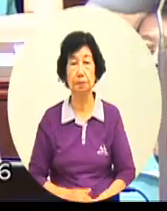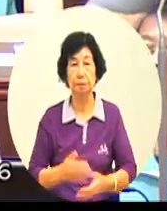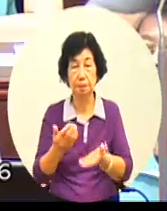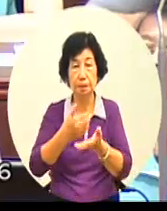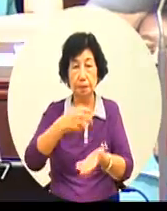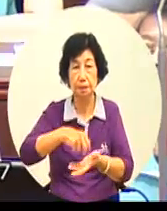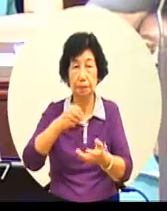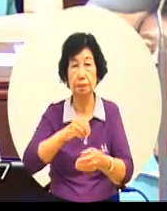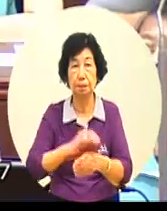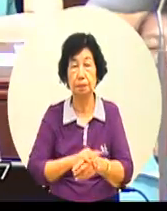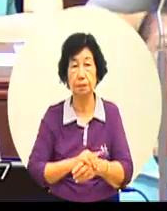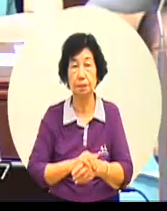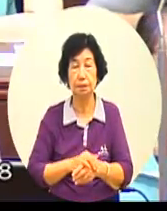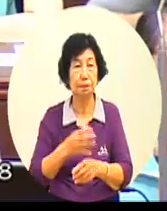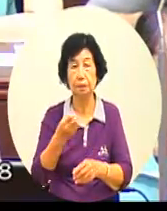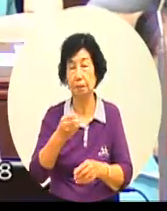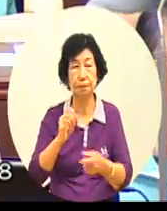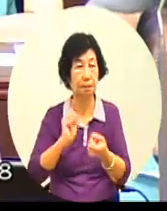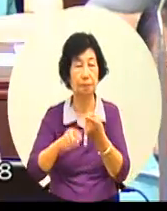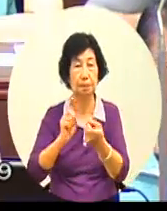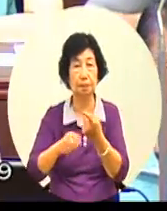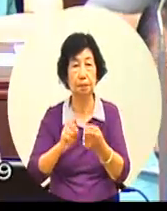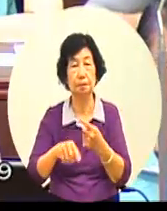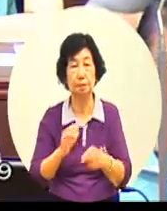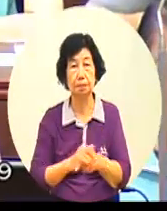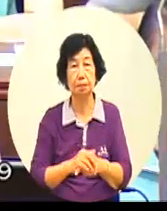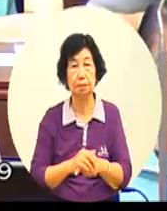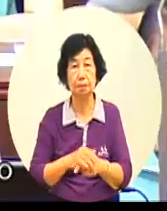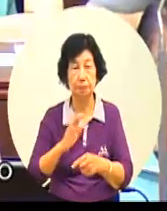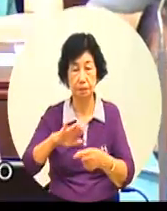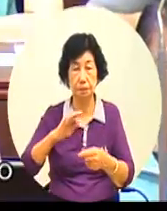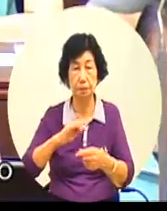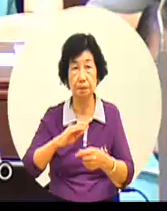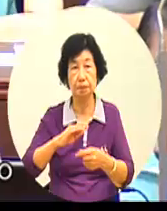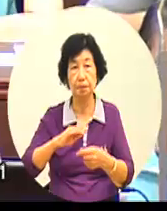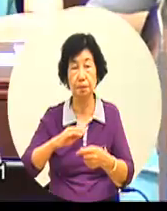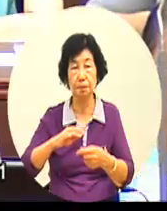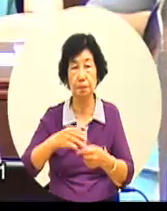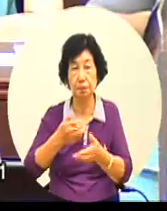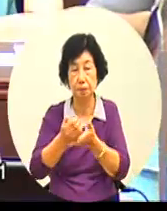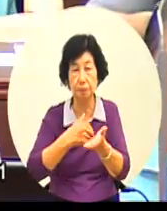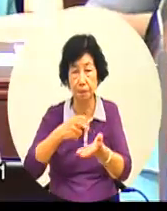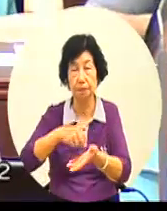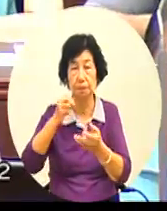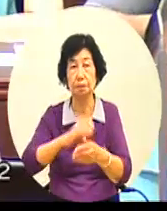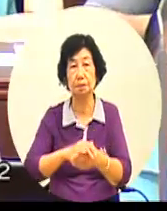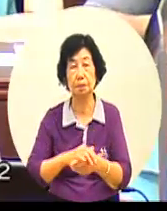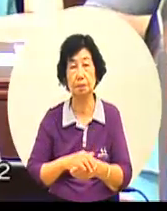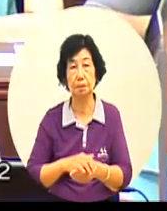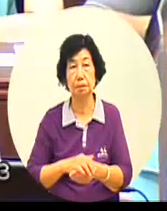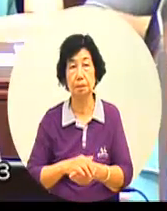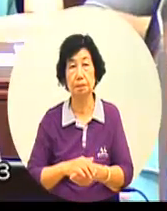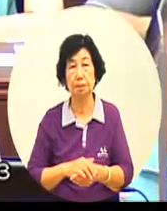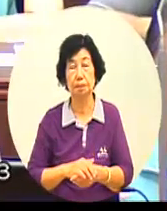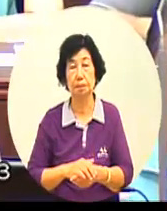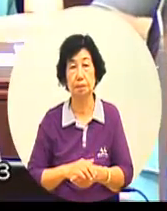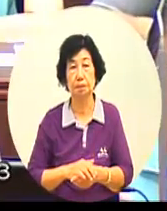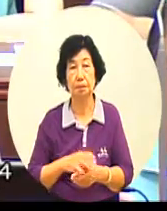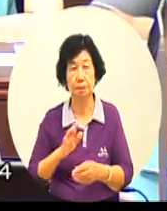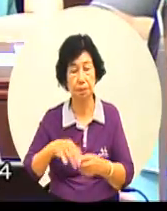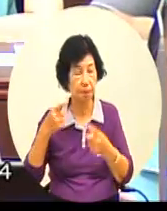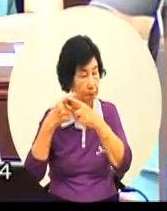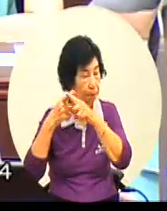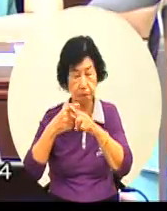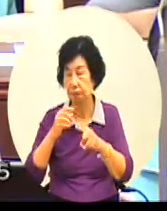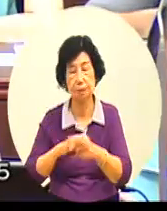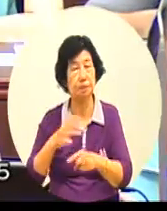个是没有的讯息，我们是没有接到有这样子的讯息，可能连研议都没有哈。